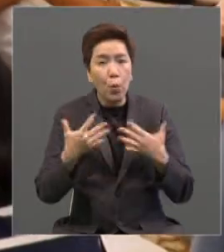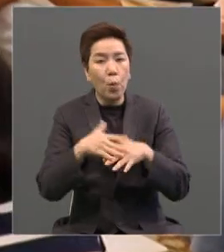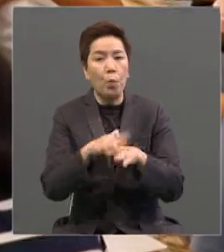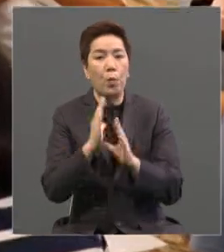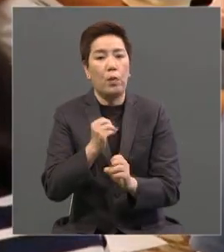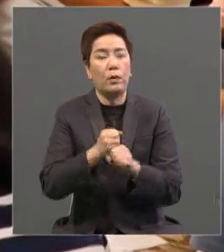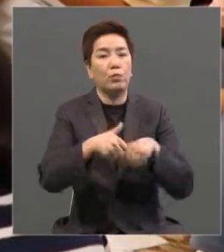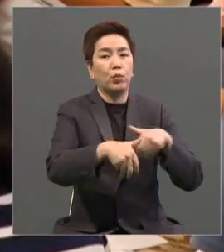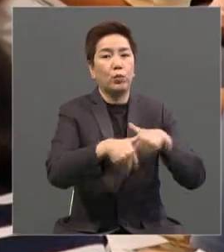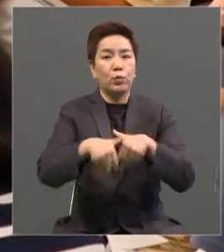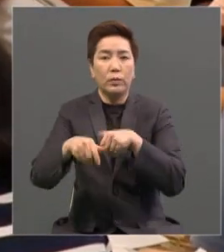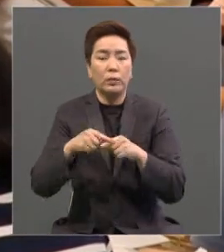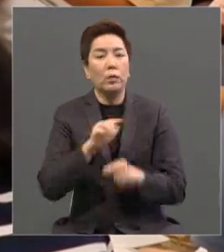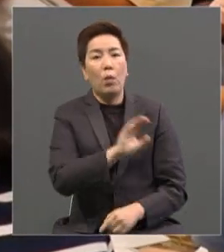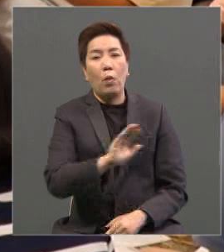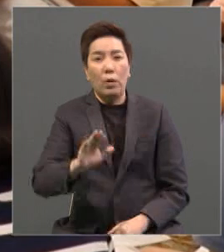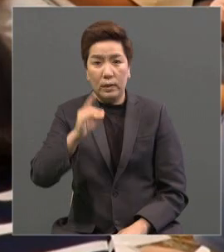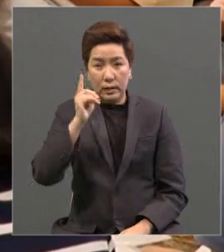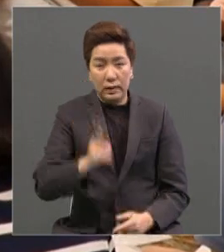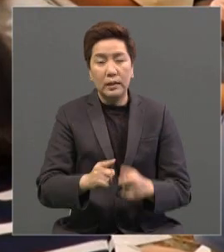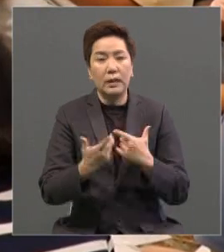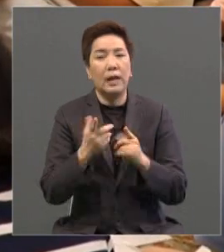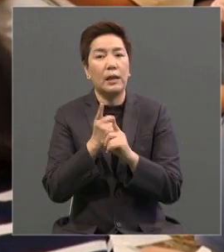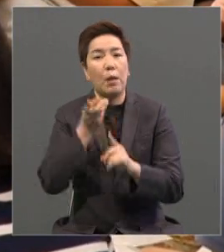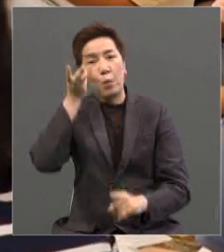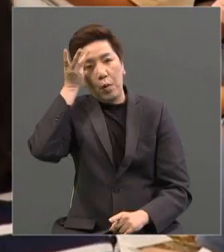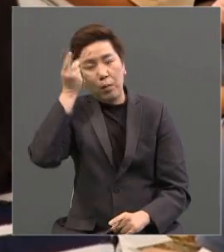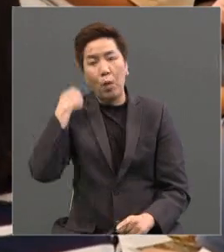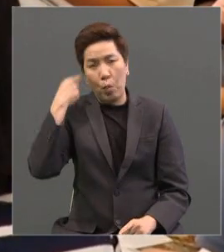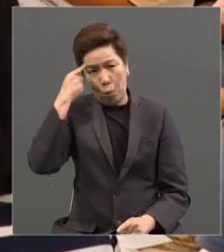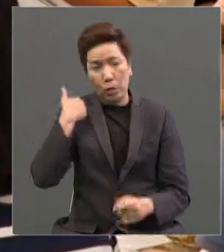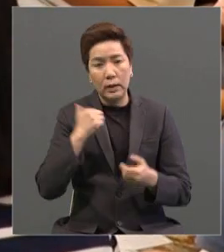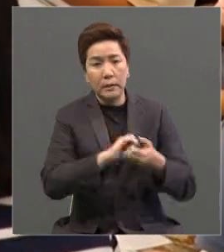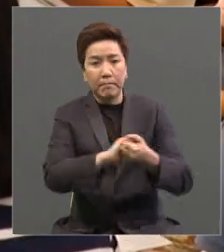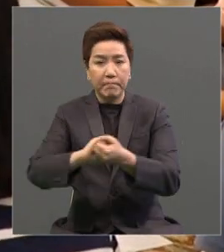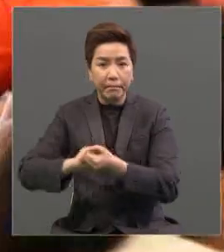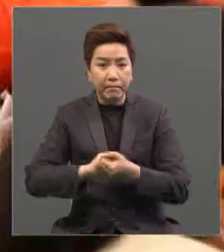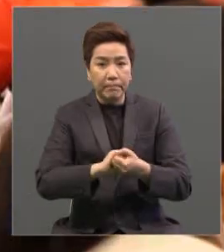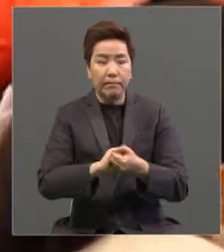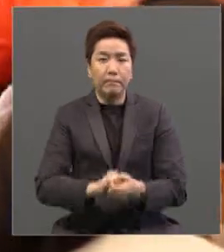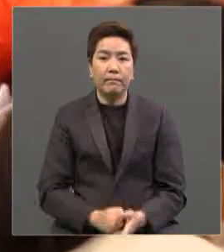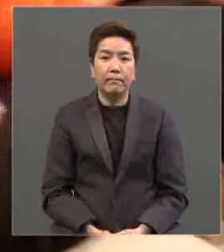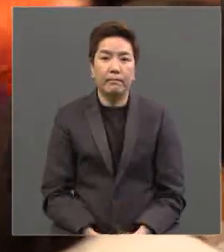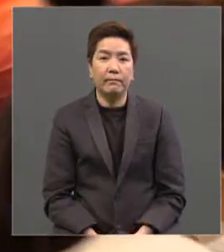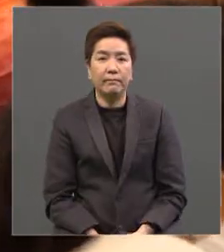บุคลากรในชุมชนหรือท้องถิ่นของตัวเองนะฮะภายใต้กรอบแนวคิดรู้รักสามัคคีครับ